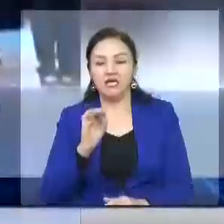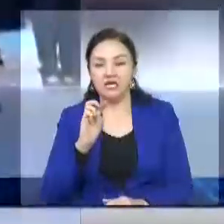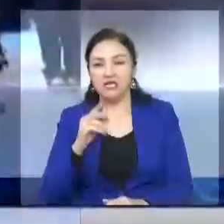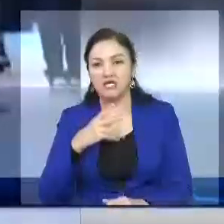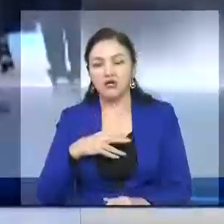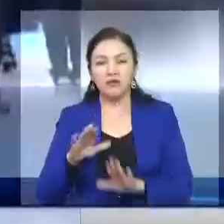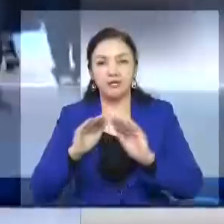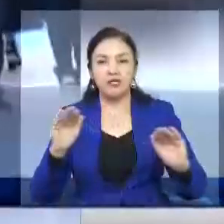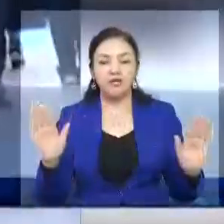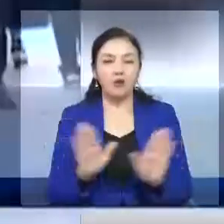ики хор анала